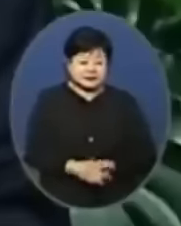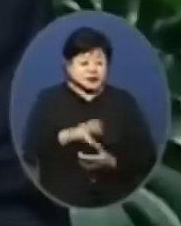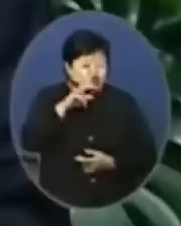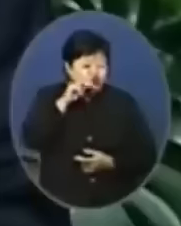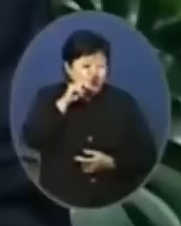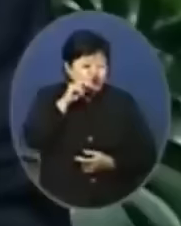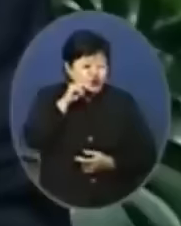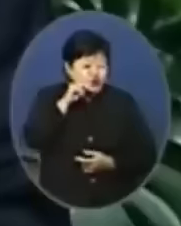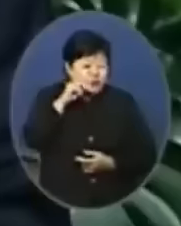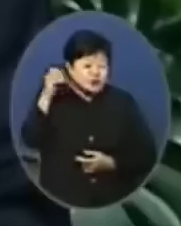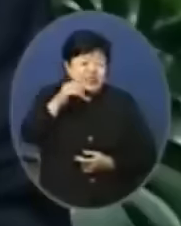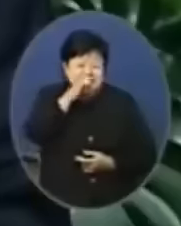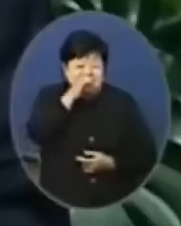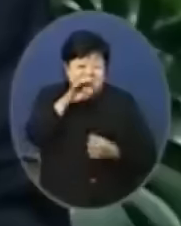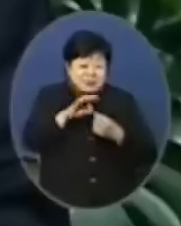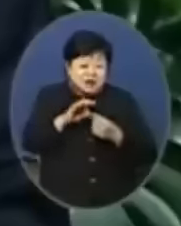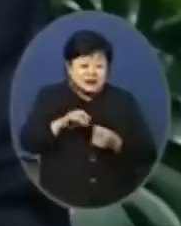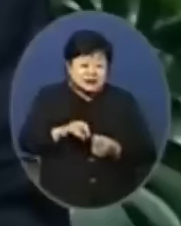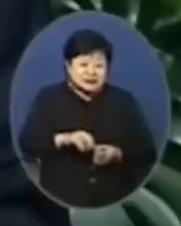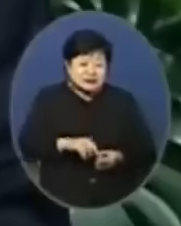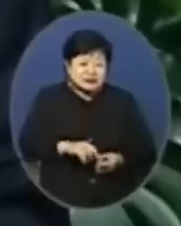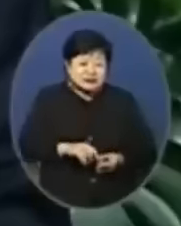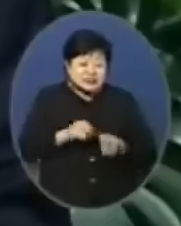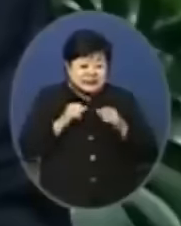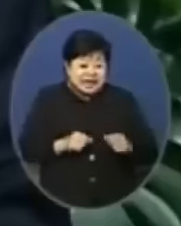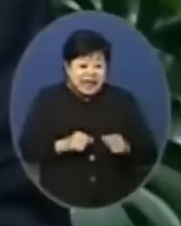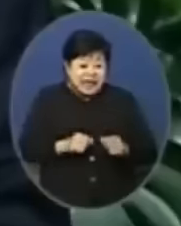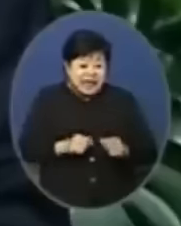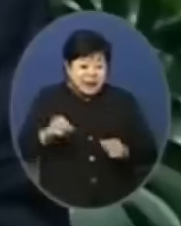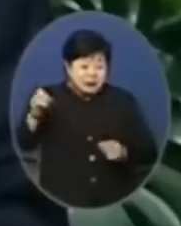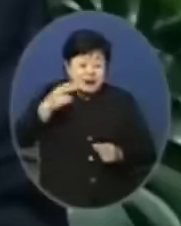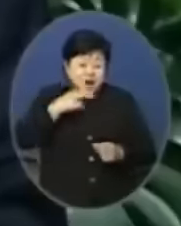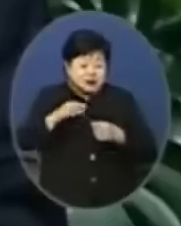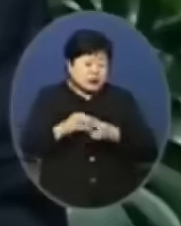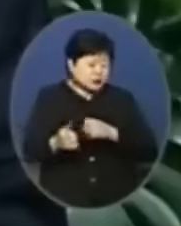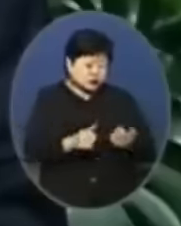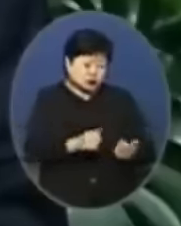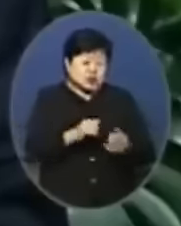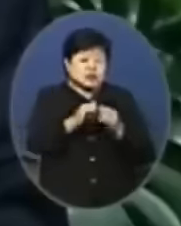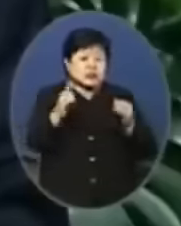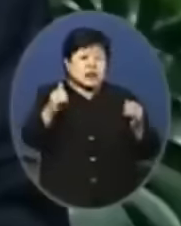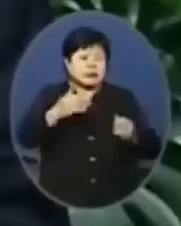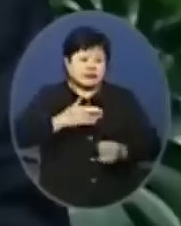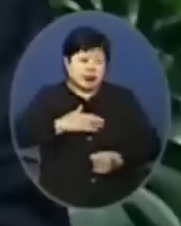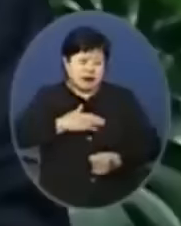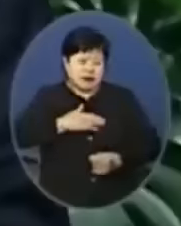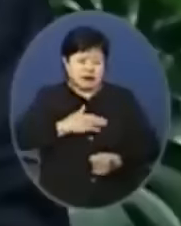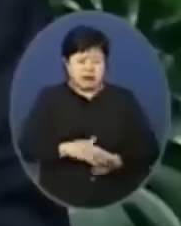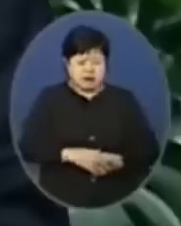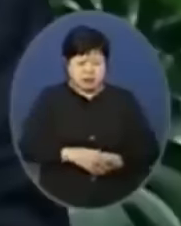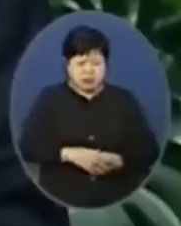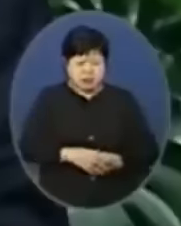쥐새끼도 빛이 있으면 살고 빛이 없으면 죽는데 사람의 새끼인 나는